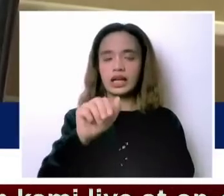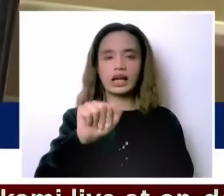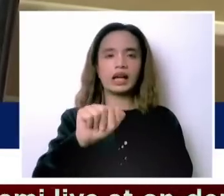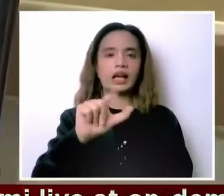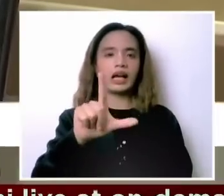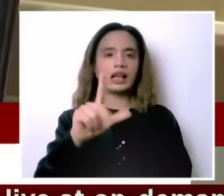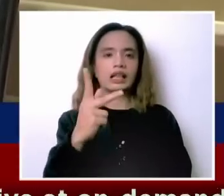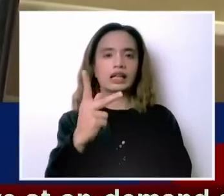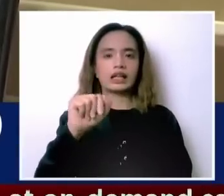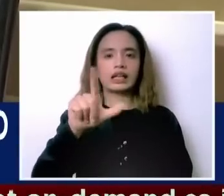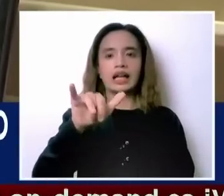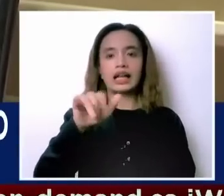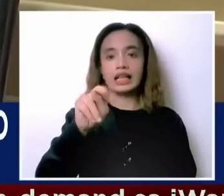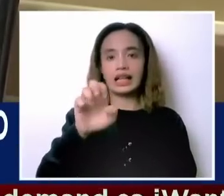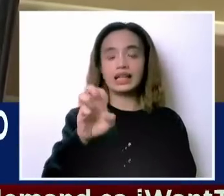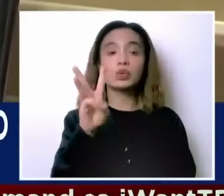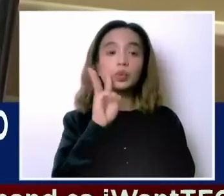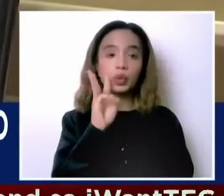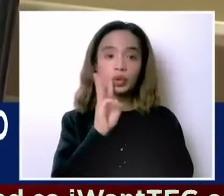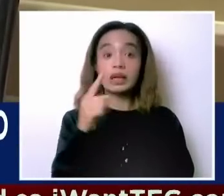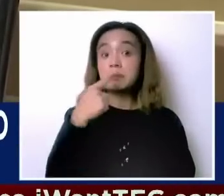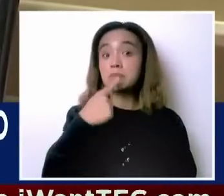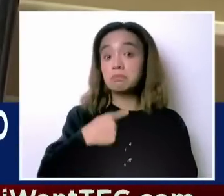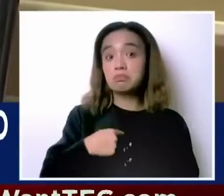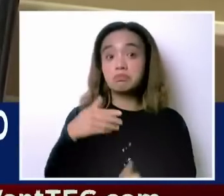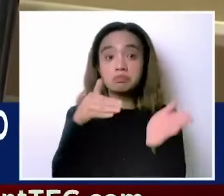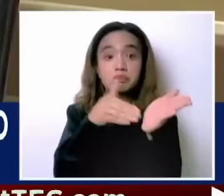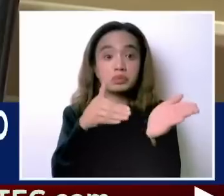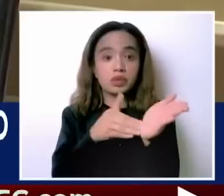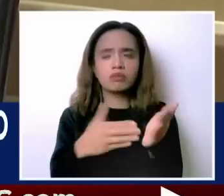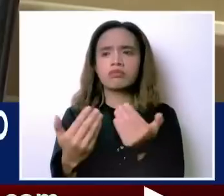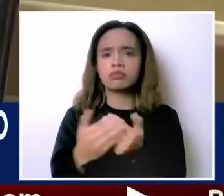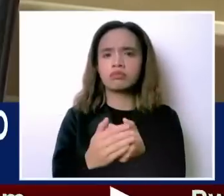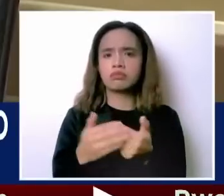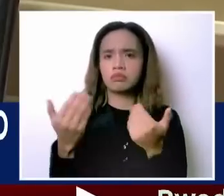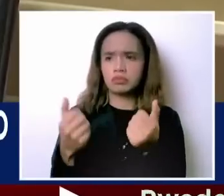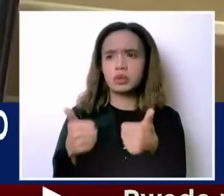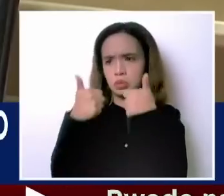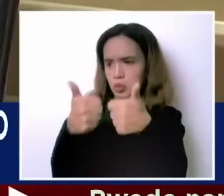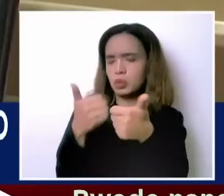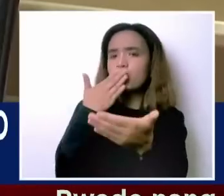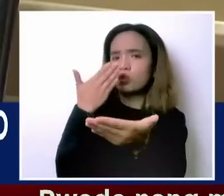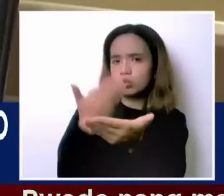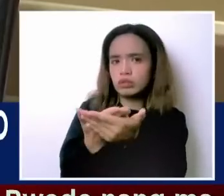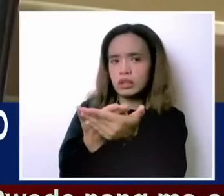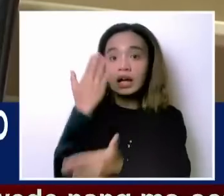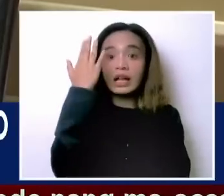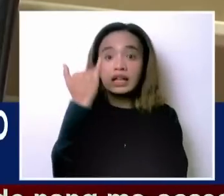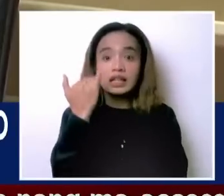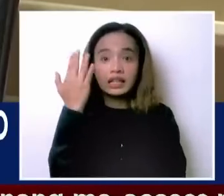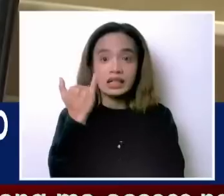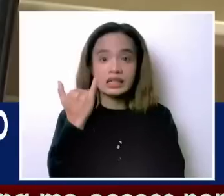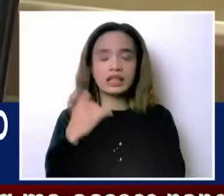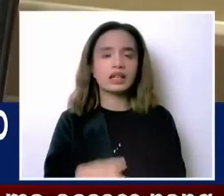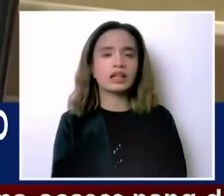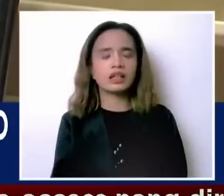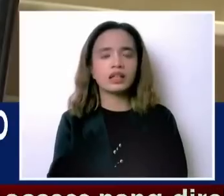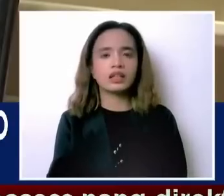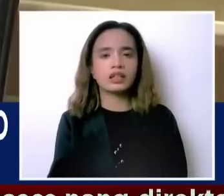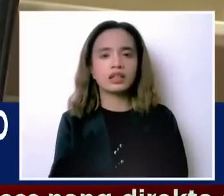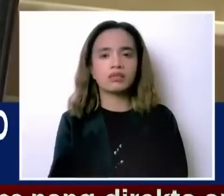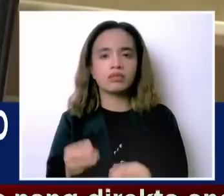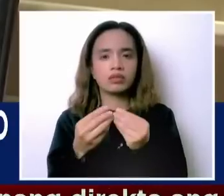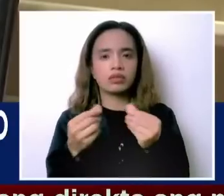ko. Sabi naman ng doktor noon, magaling at ganon. Lalampayo nga ay huwag tutuyuin sa katawan